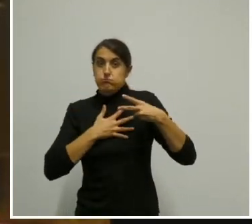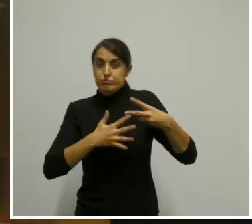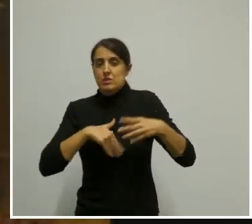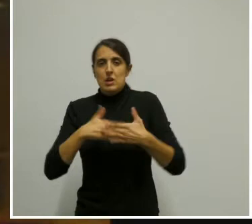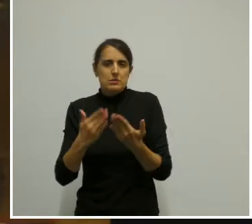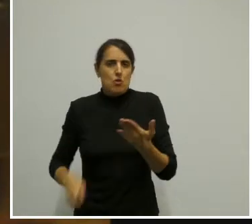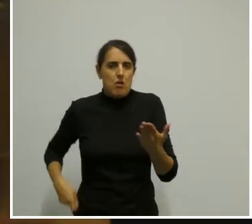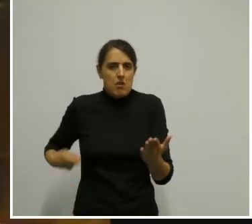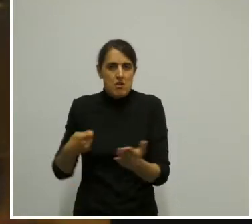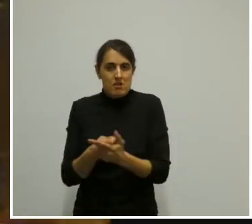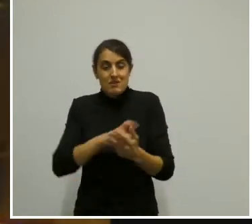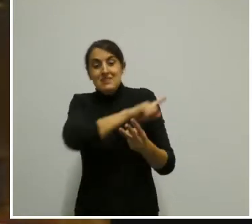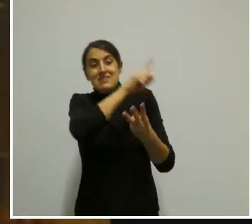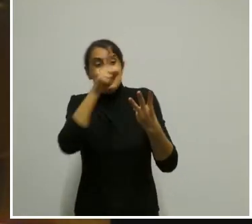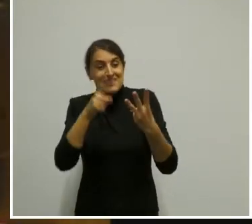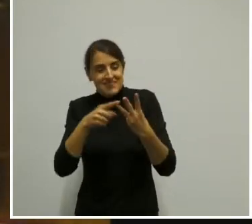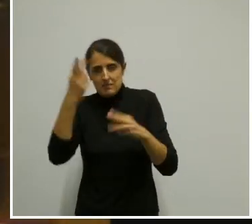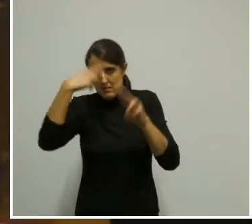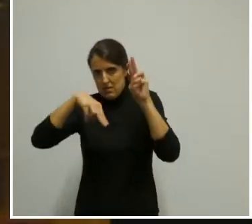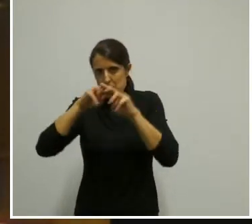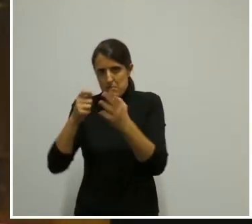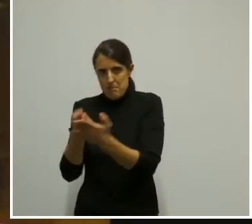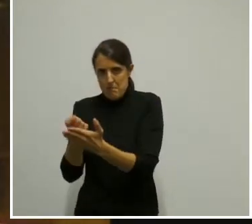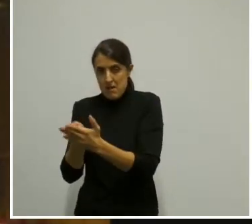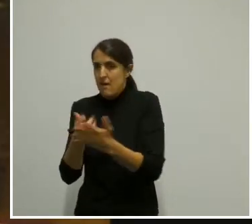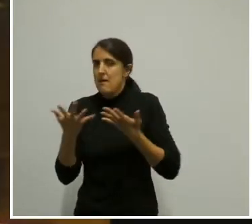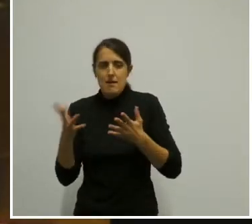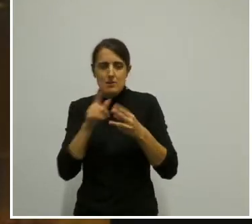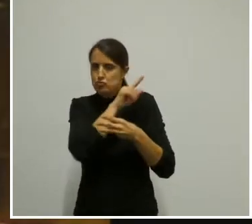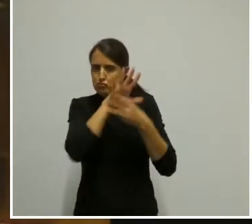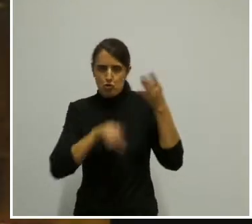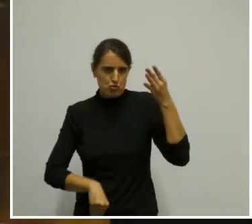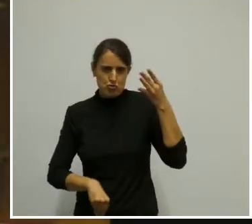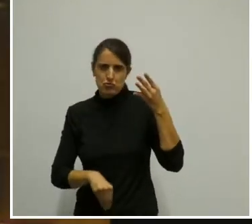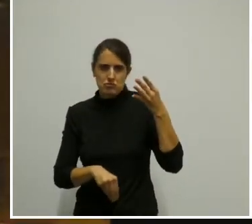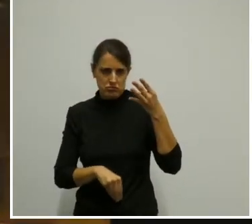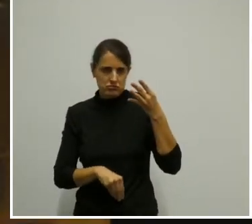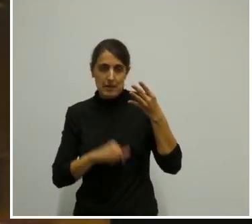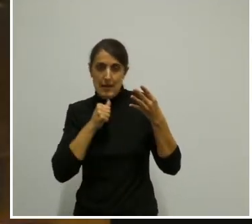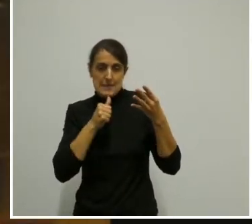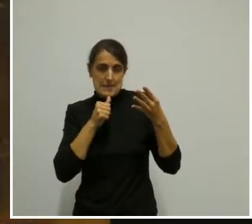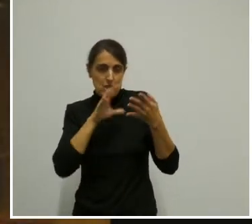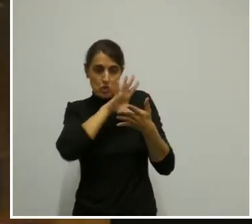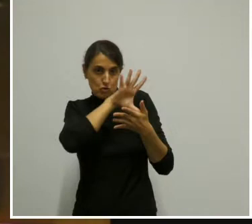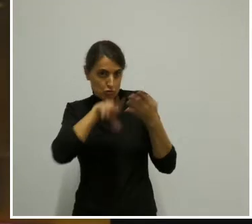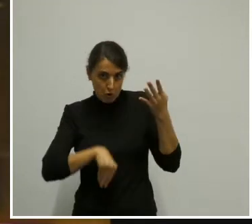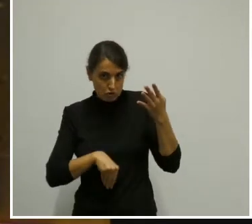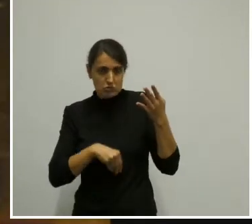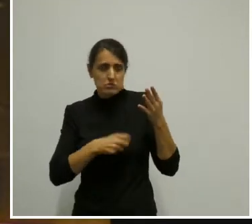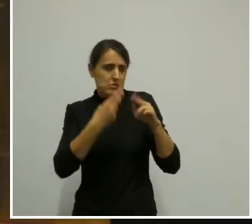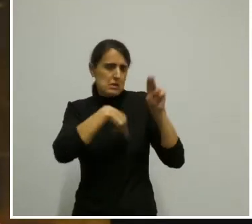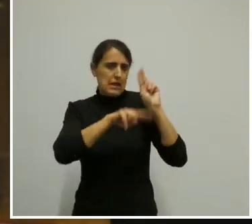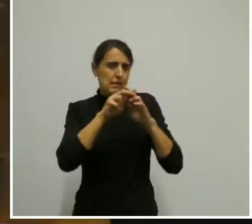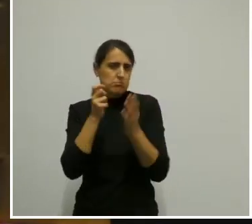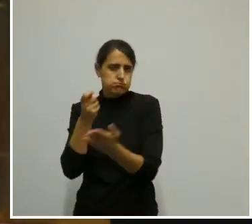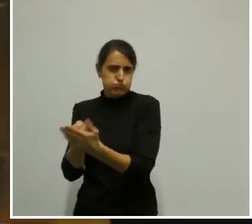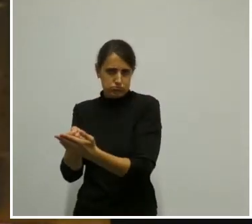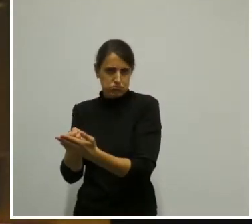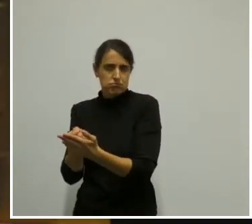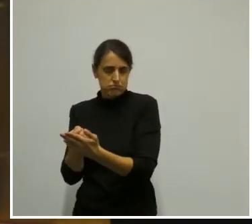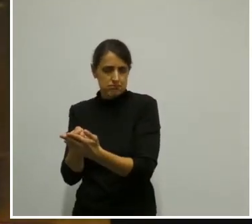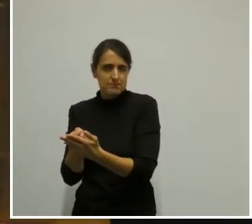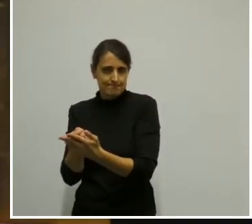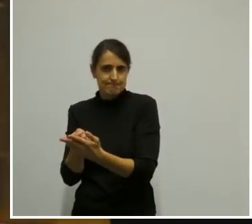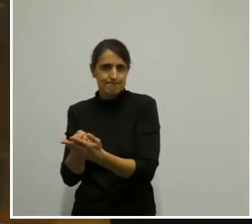centre. Ara ja no està passant així. O sigui, tots o gairebé tots els alumnes tenen aquesta dotació. I a partir d'aquest